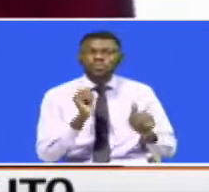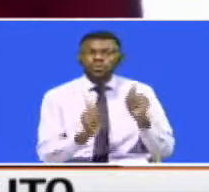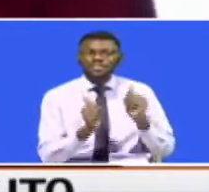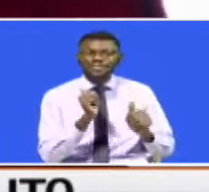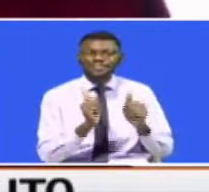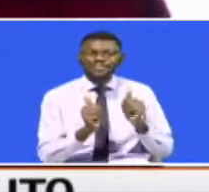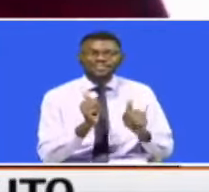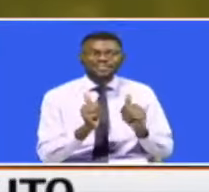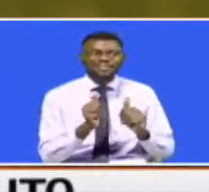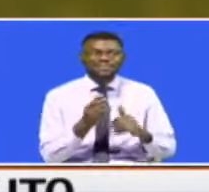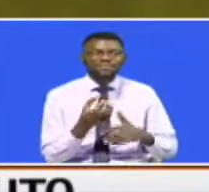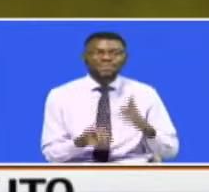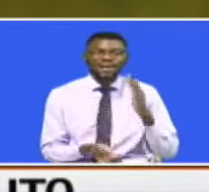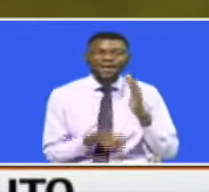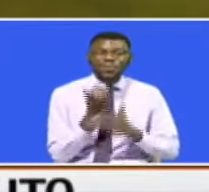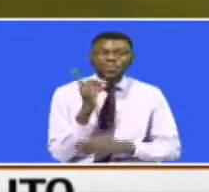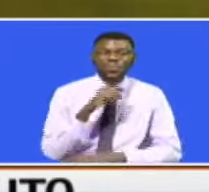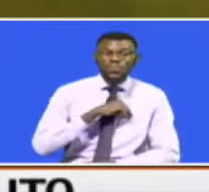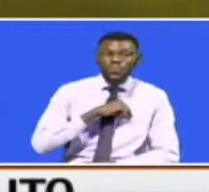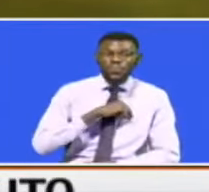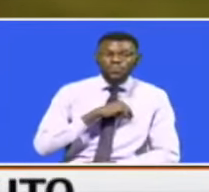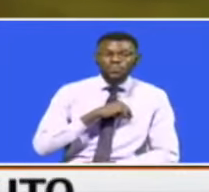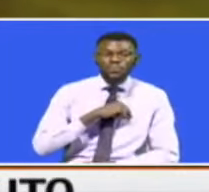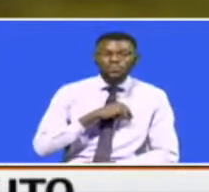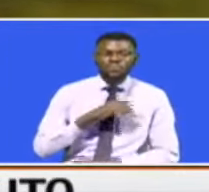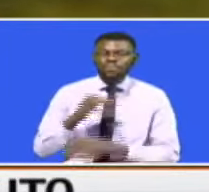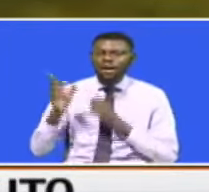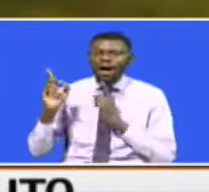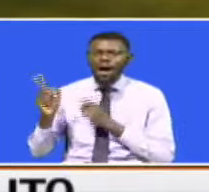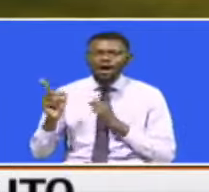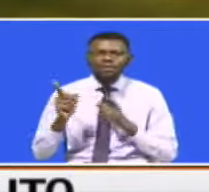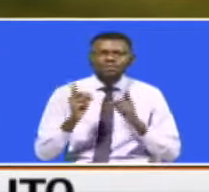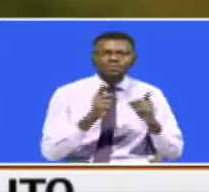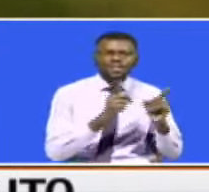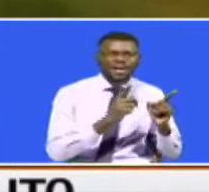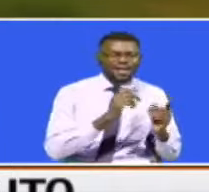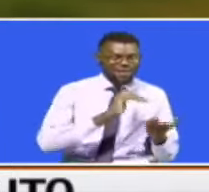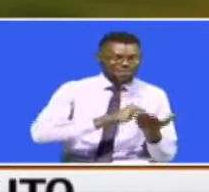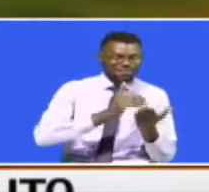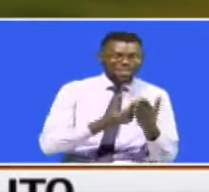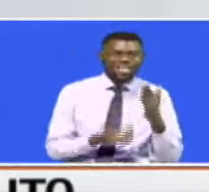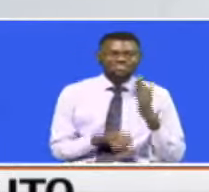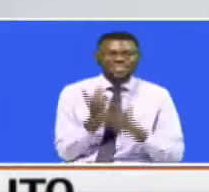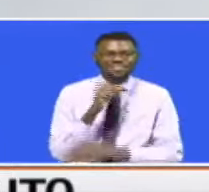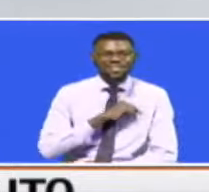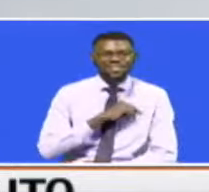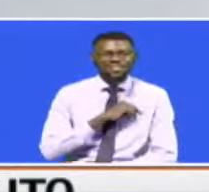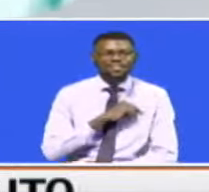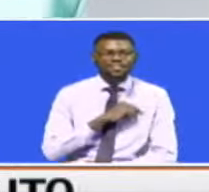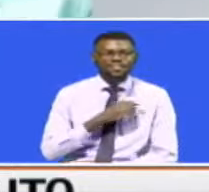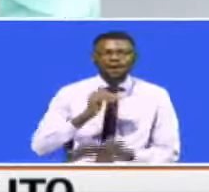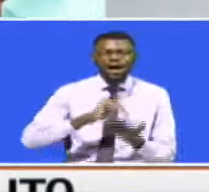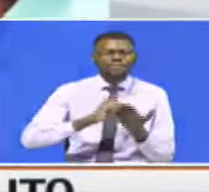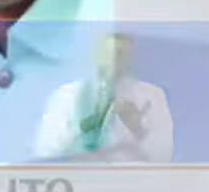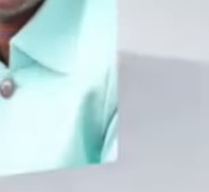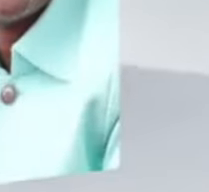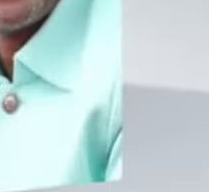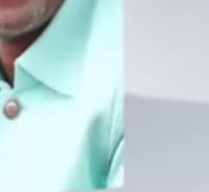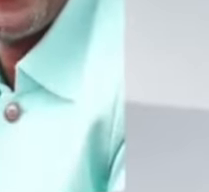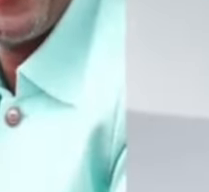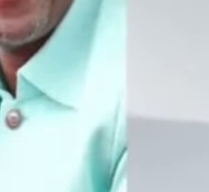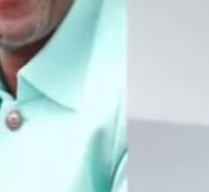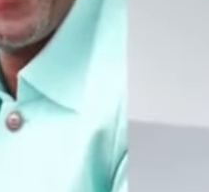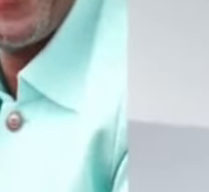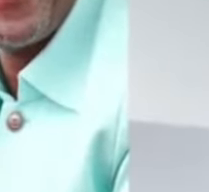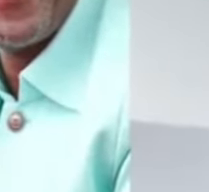ni pamoja na kuzinduliwa kwa hazina ya mikopo ya walala hoi maarufu Hustler Fund. Hazina hiyo iliyowekwa